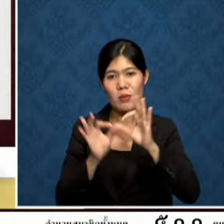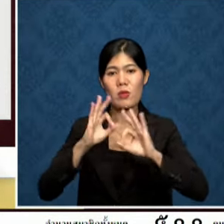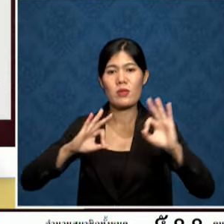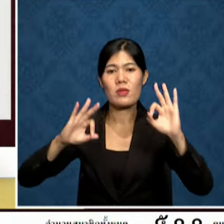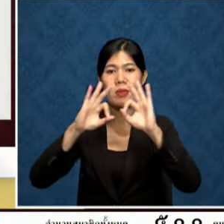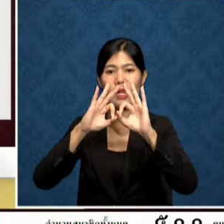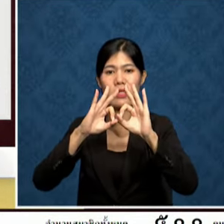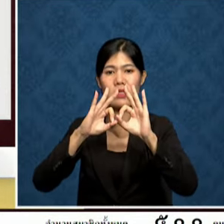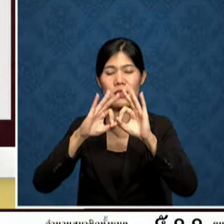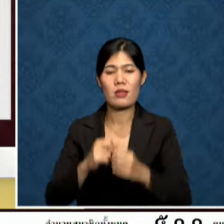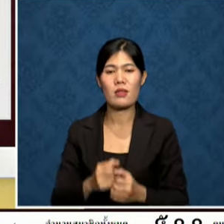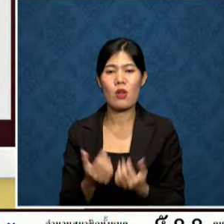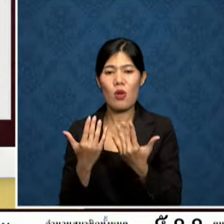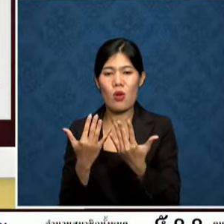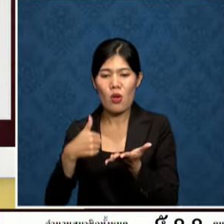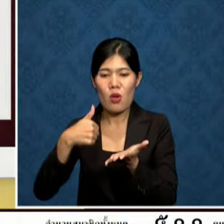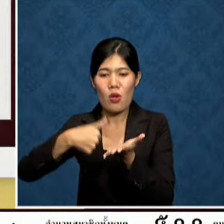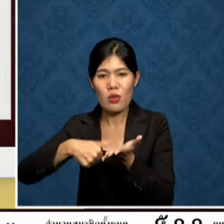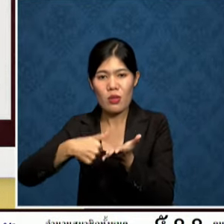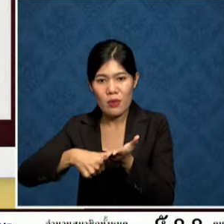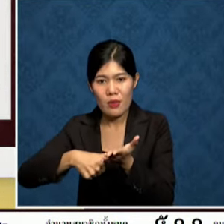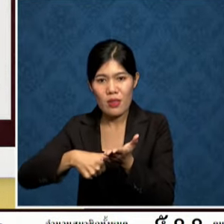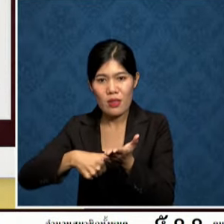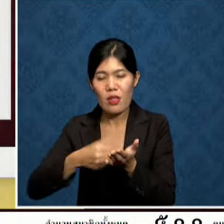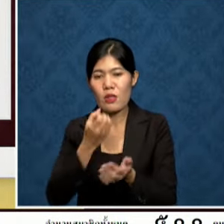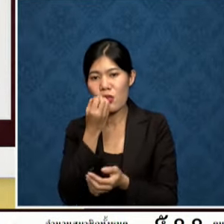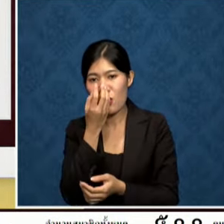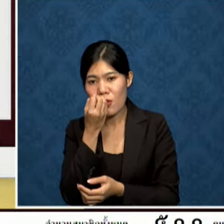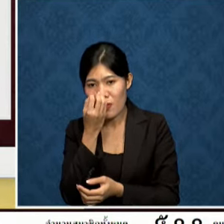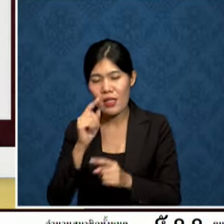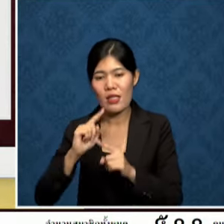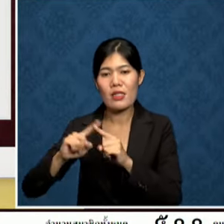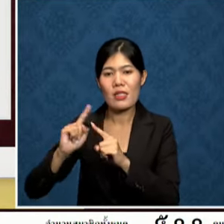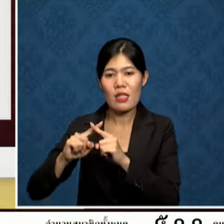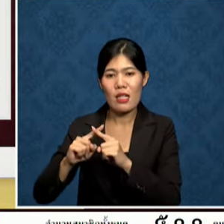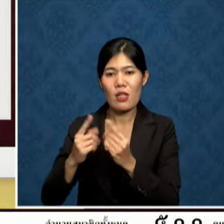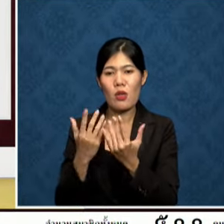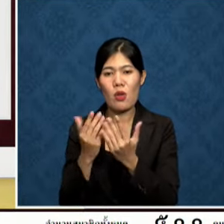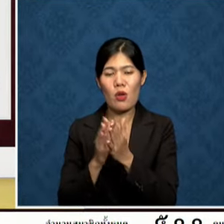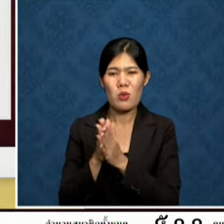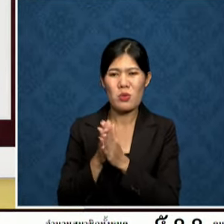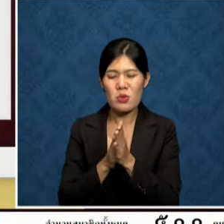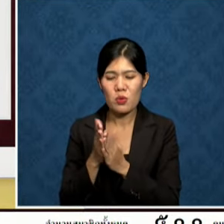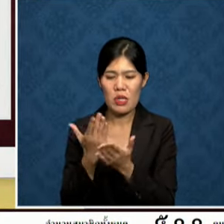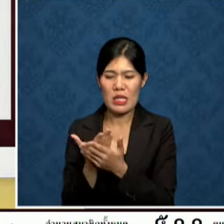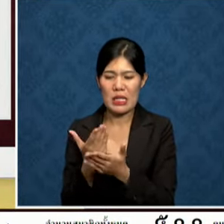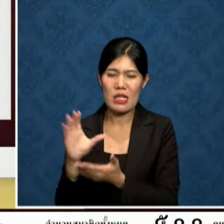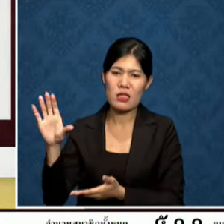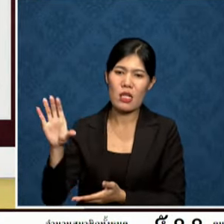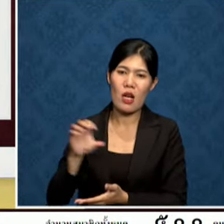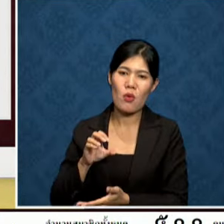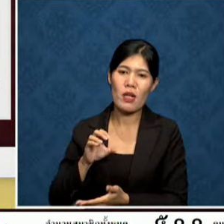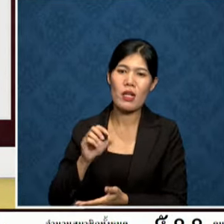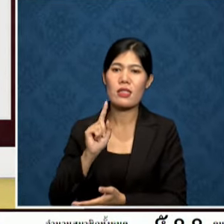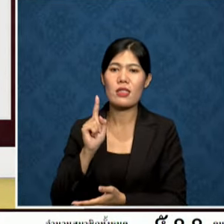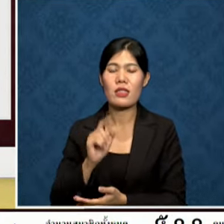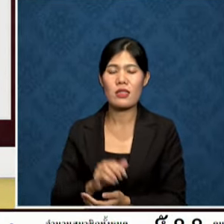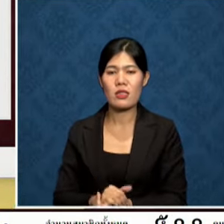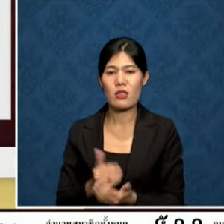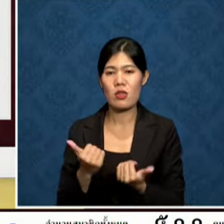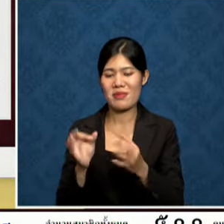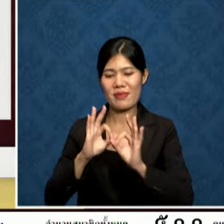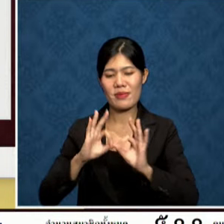เบี้ยกับข้าราชการบำนาเนี่ยต้องไปลุ้นของบกลางหรือว่าไปลุ้นถึงกระทั่งว่าจะต้องใช้เงินคงคลังหรือเปล่าเนี่ยแบบนี้เขาเรียกว่าไม่ได้ให้